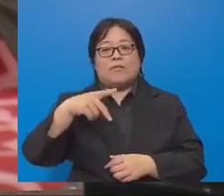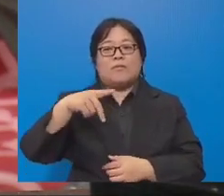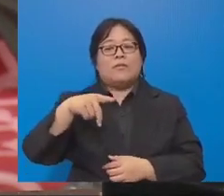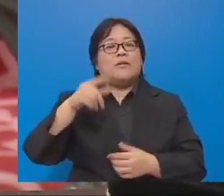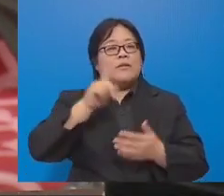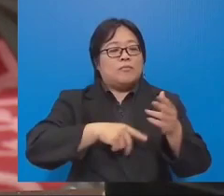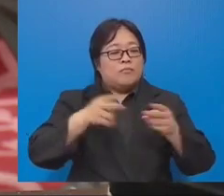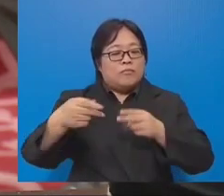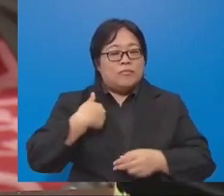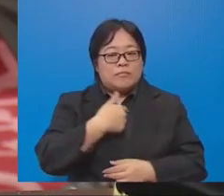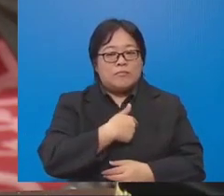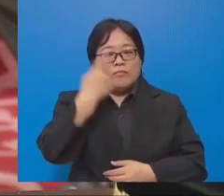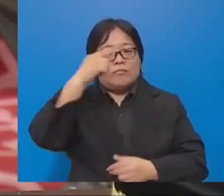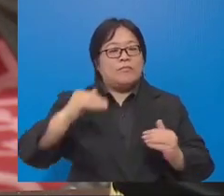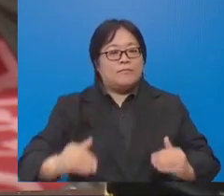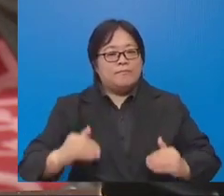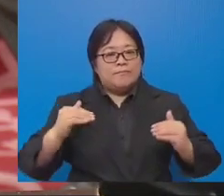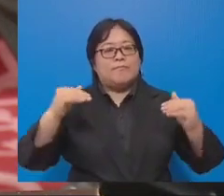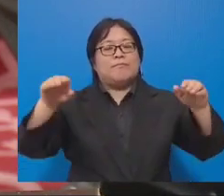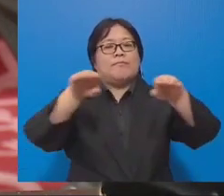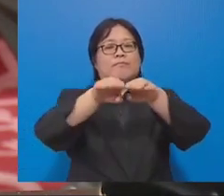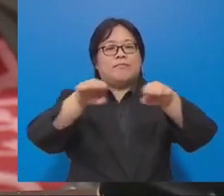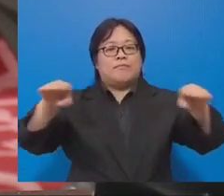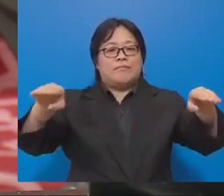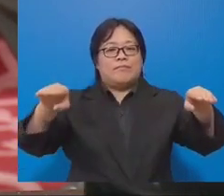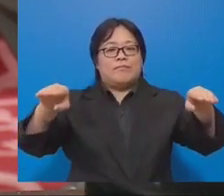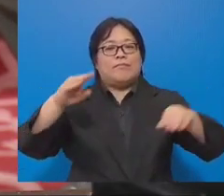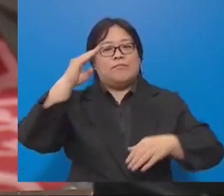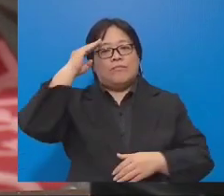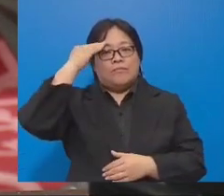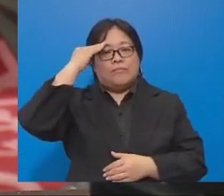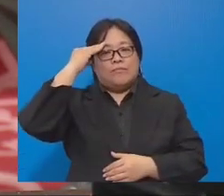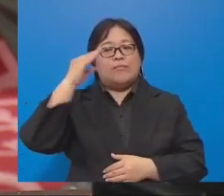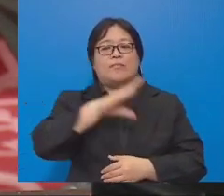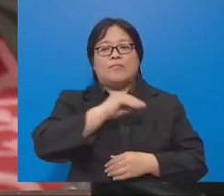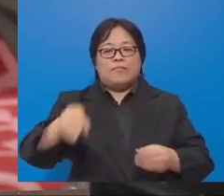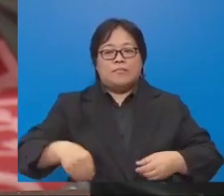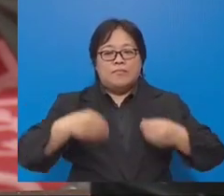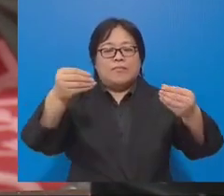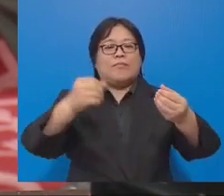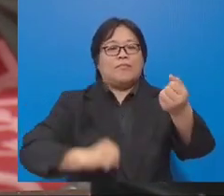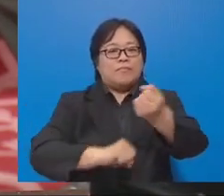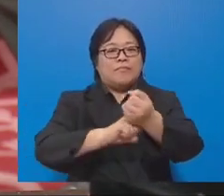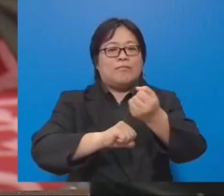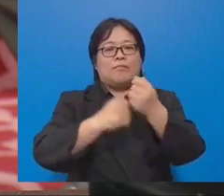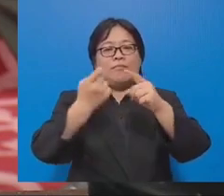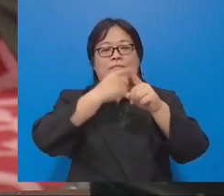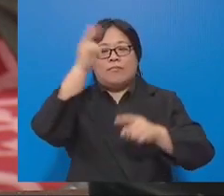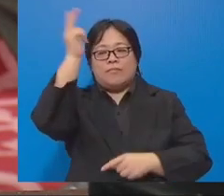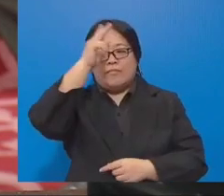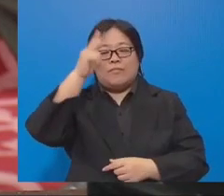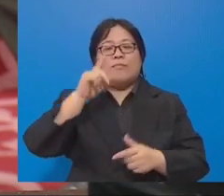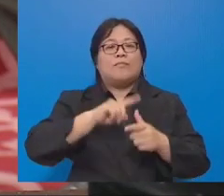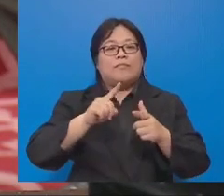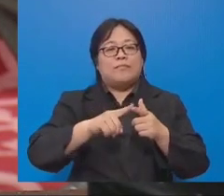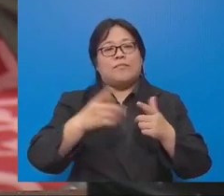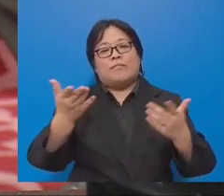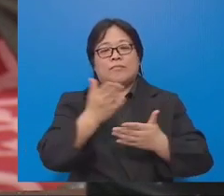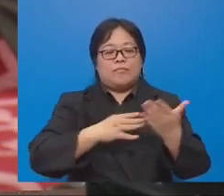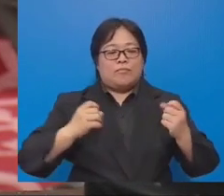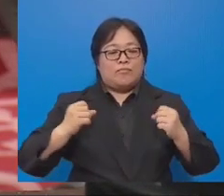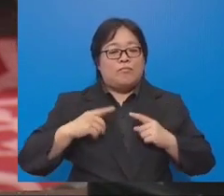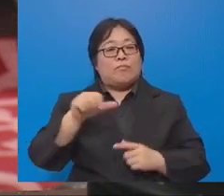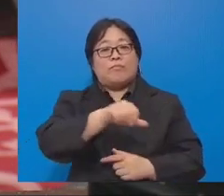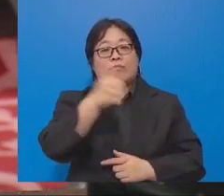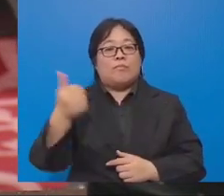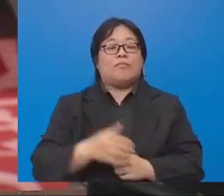banget yang boleh kita lakukan untuk meningkatkan tahap upaya Mudra ini dan diperlukan dukungan kepada pihak kerajaan ataupun sektor sektor swasta